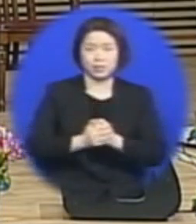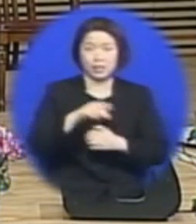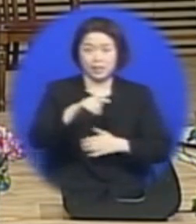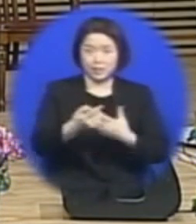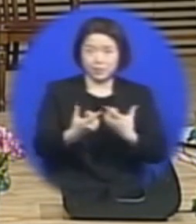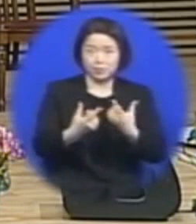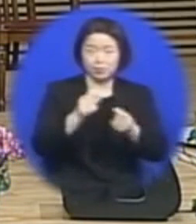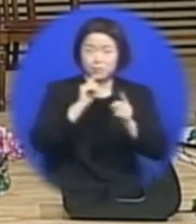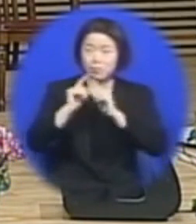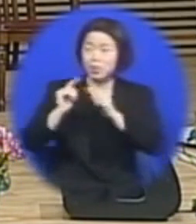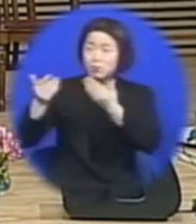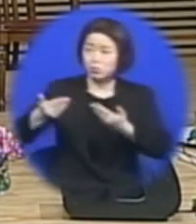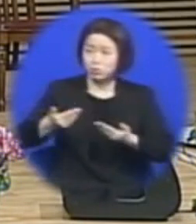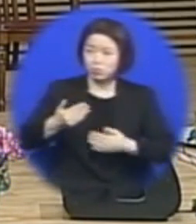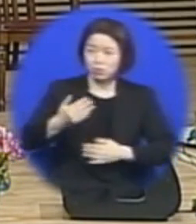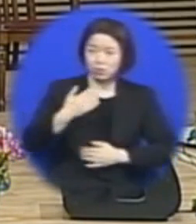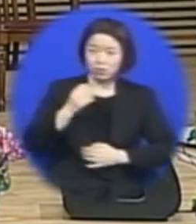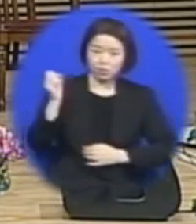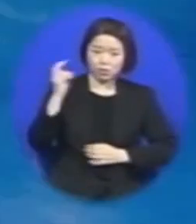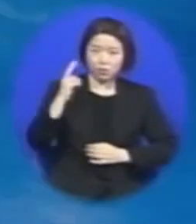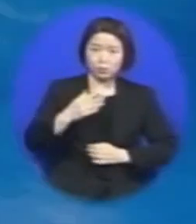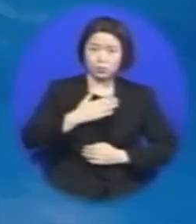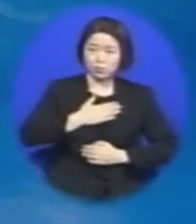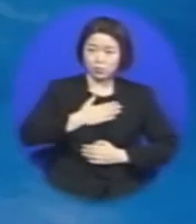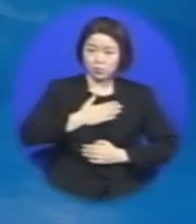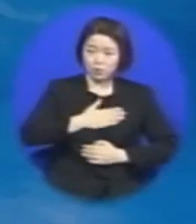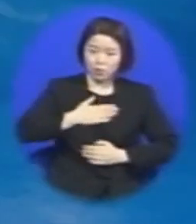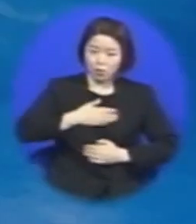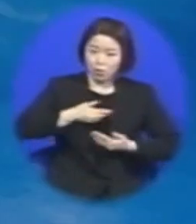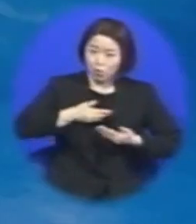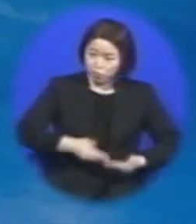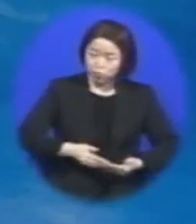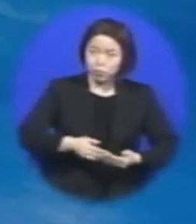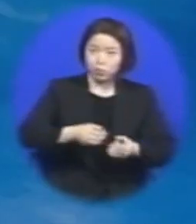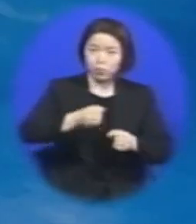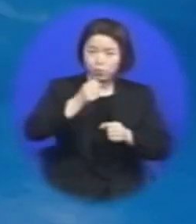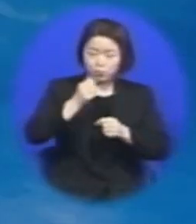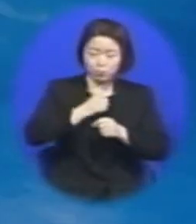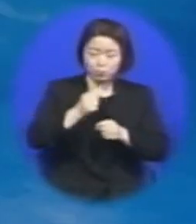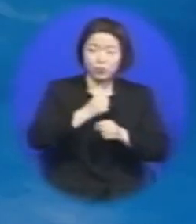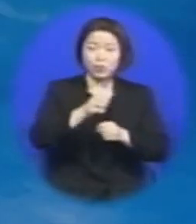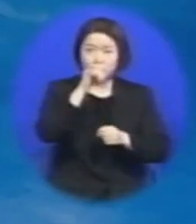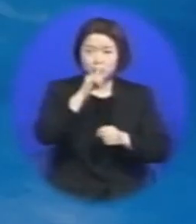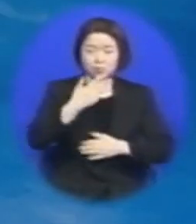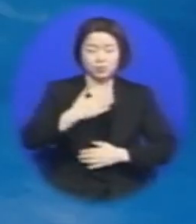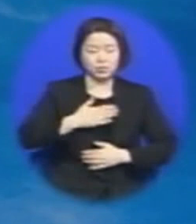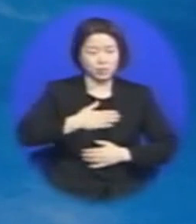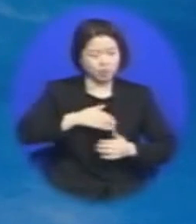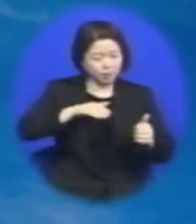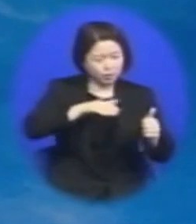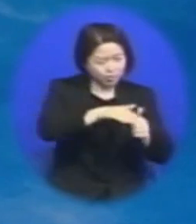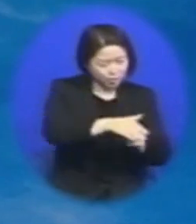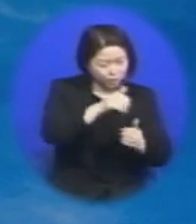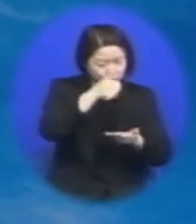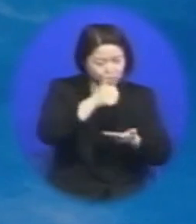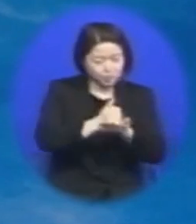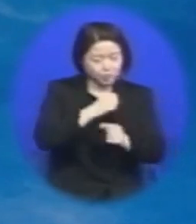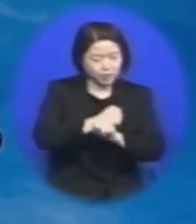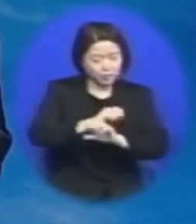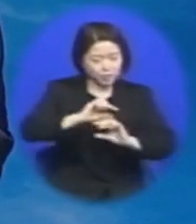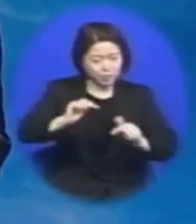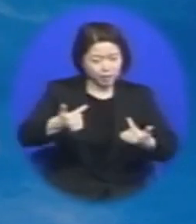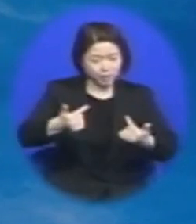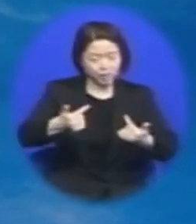말씀하시는데 가슴이 철렁하고 제가 살인죄를 저지르지 않도록 기도해 주십시오